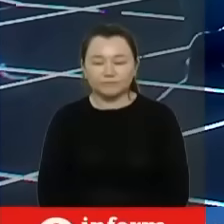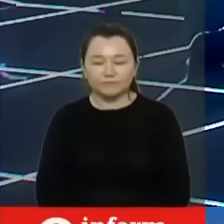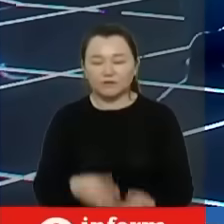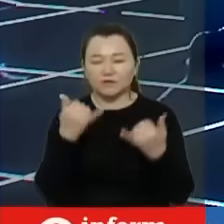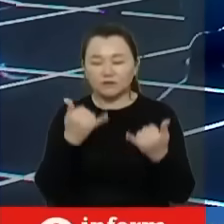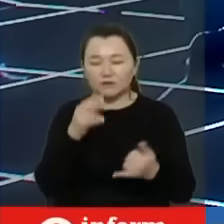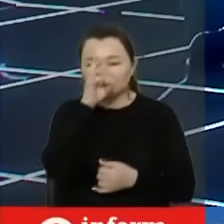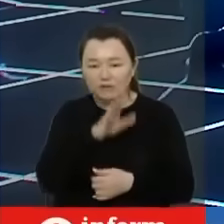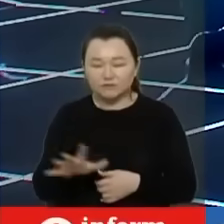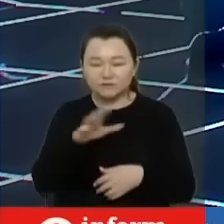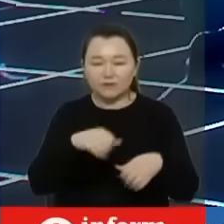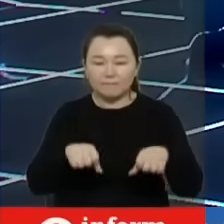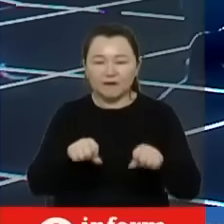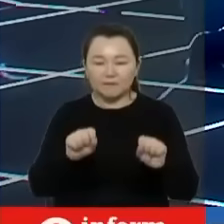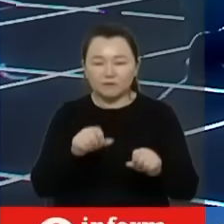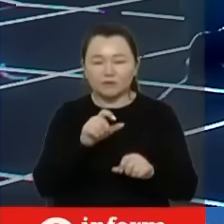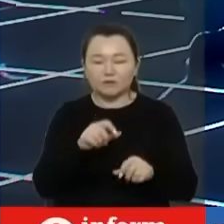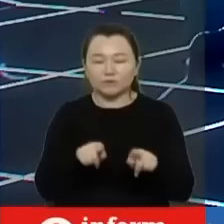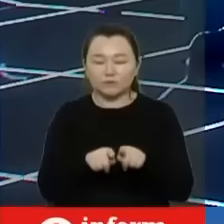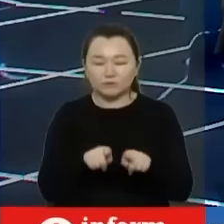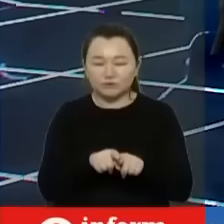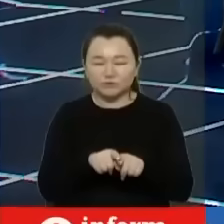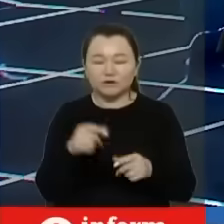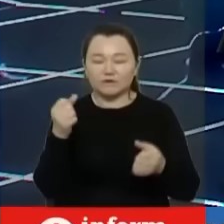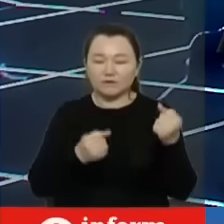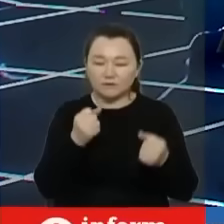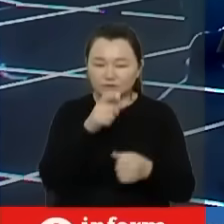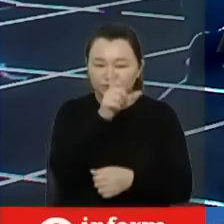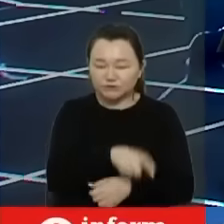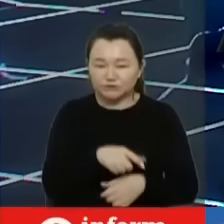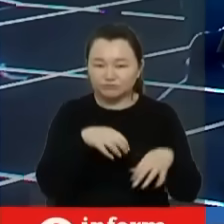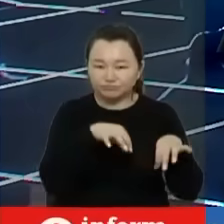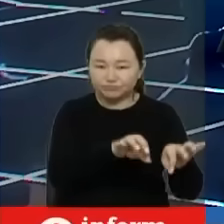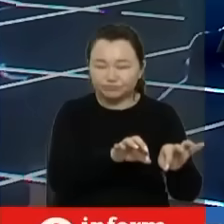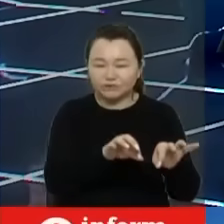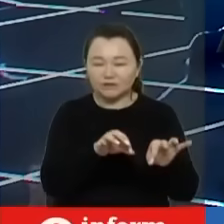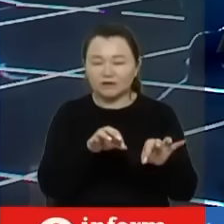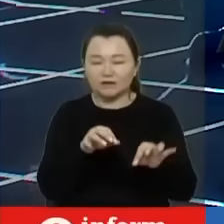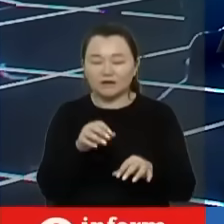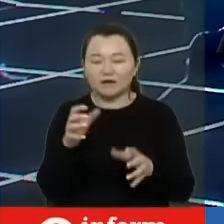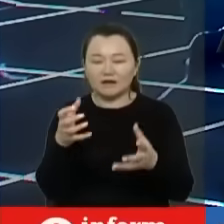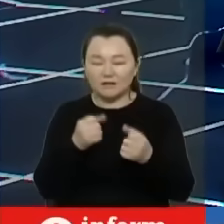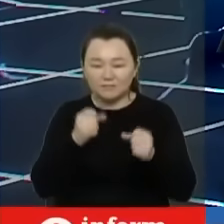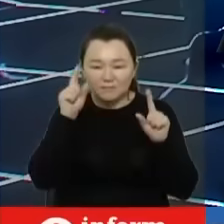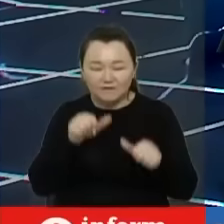Енді елімізде мопед жүргізушілері де жүргізуші куәлігін алып айыппұл төлеуі мүмкін.